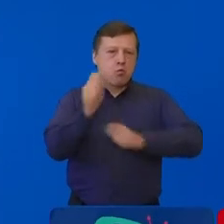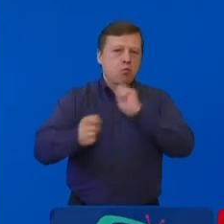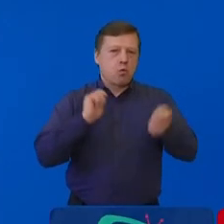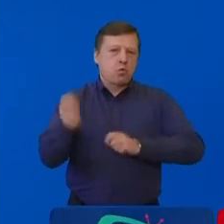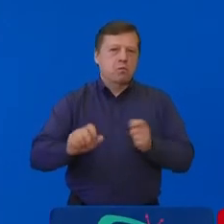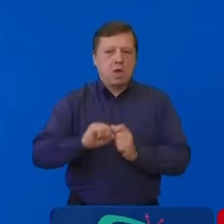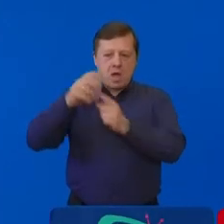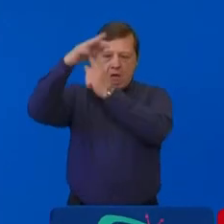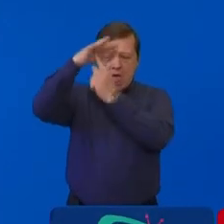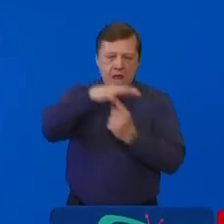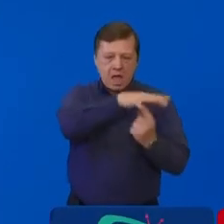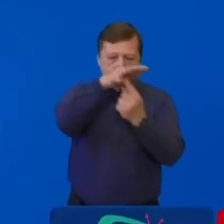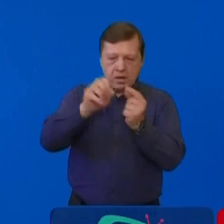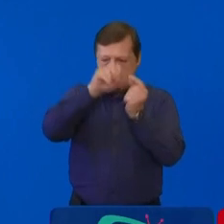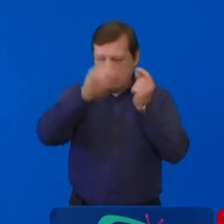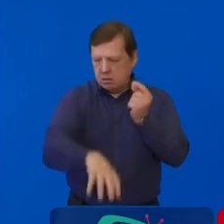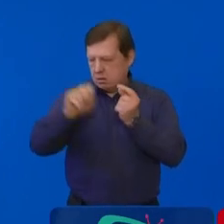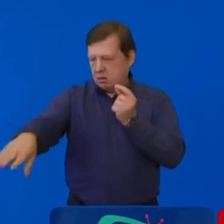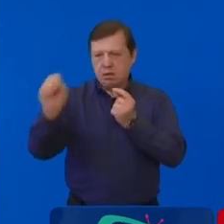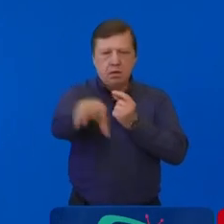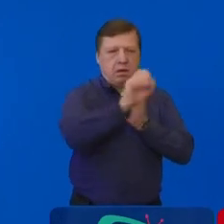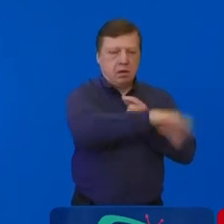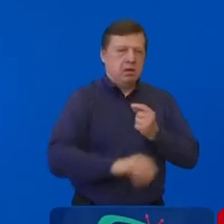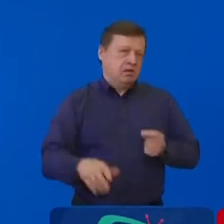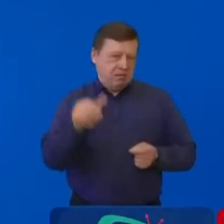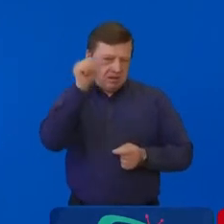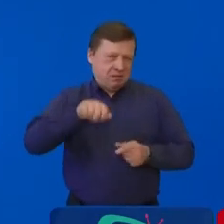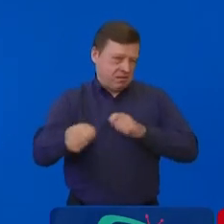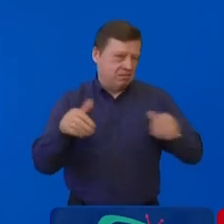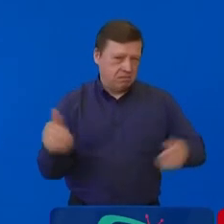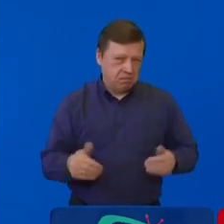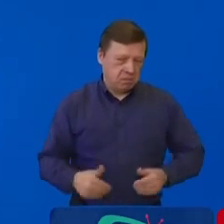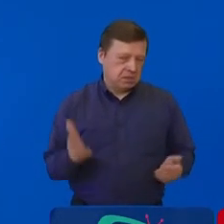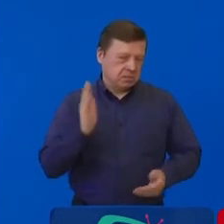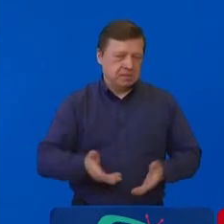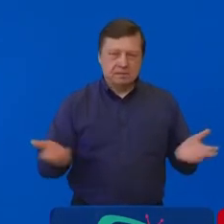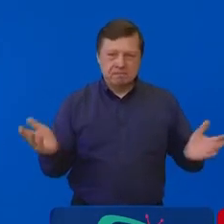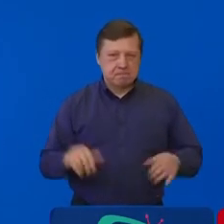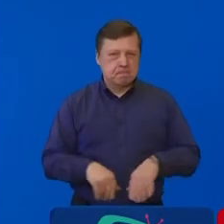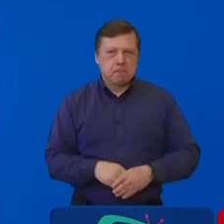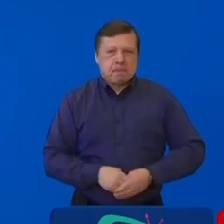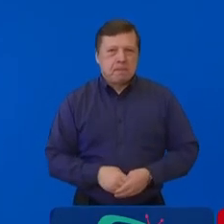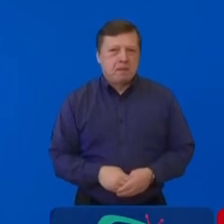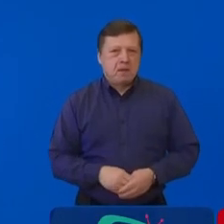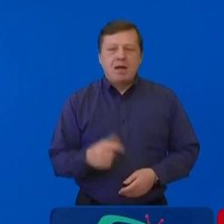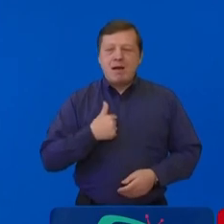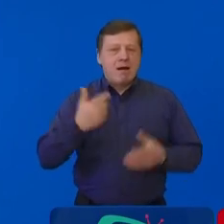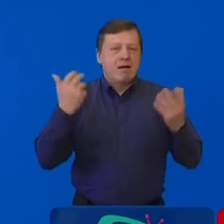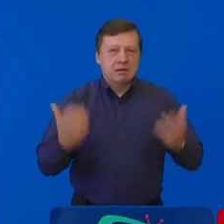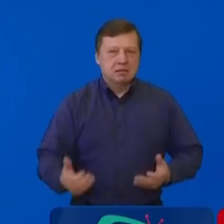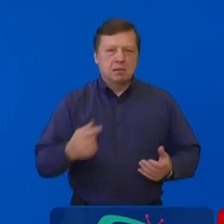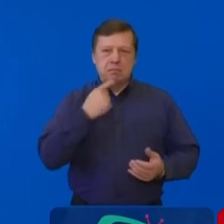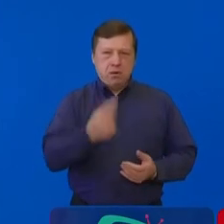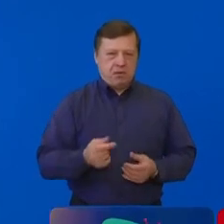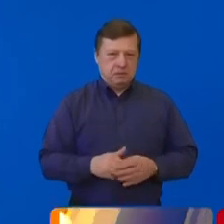na ratowanie miejsc pracy. Będą nazywać je bazuką albo inne militarne określenia. Ja chcę